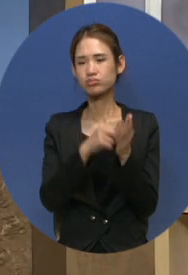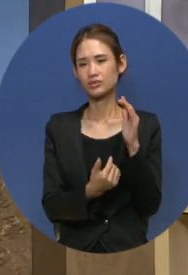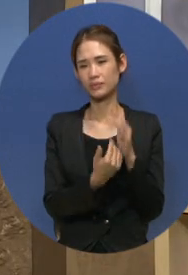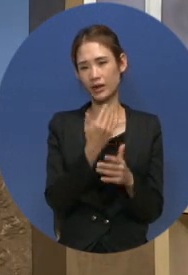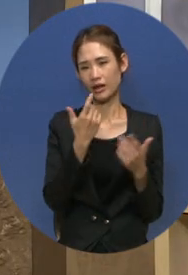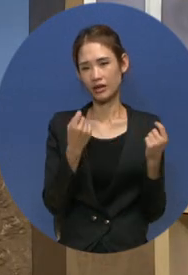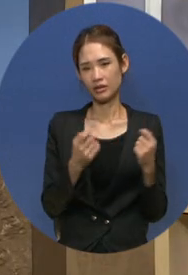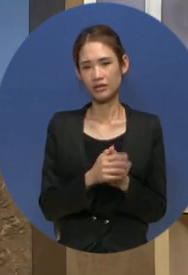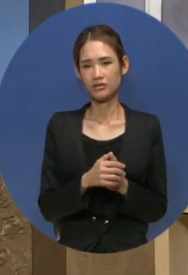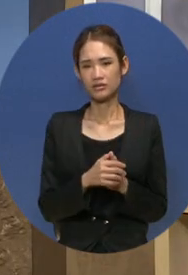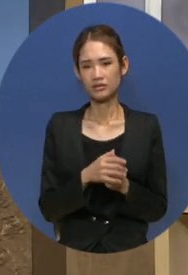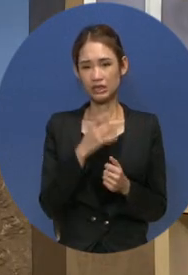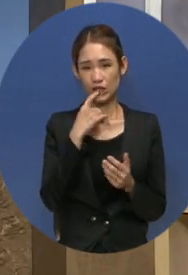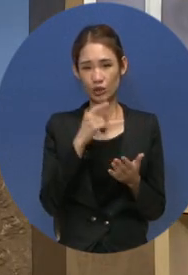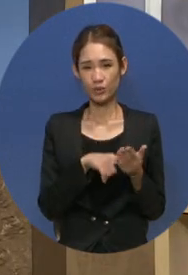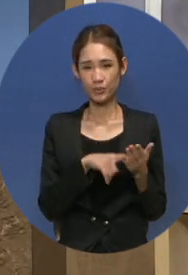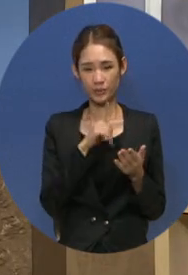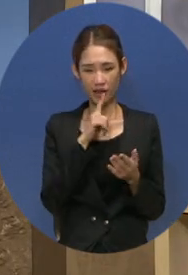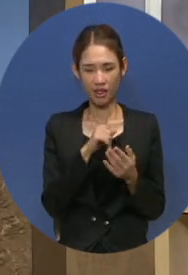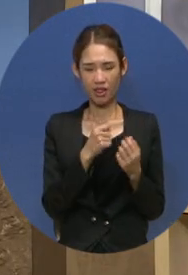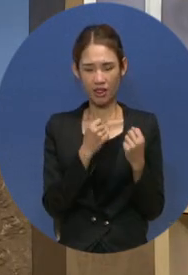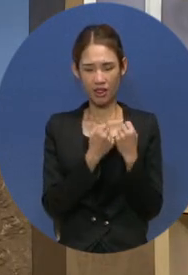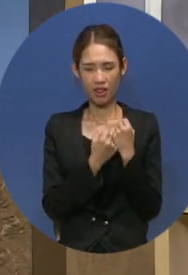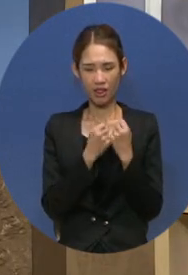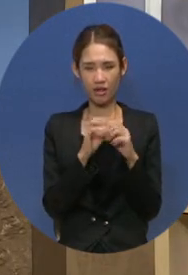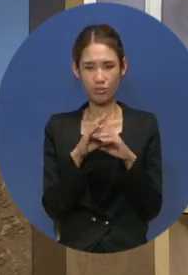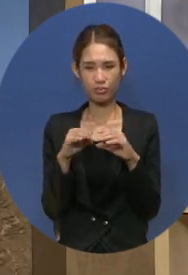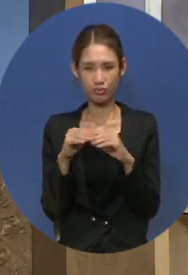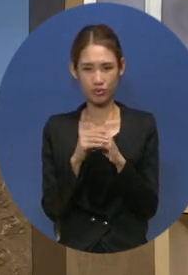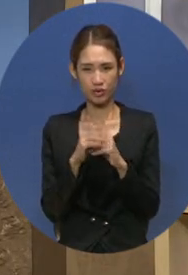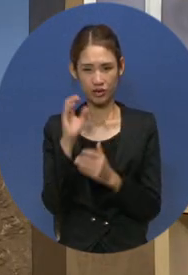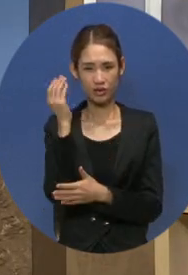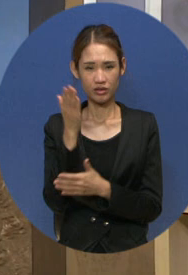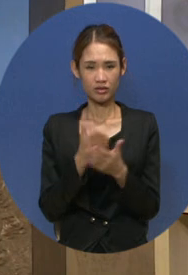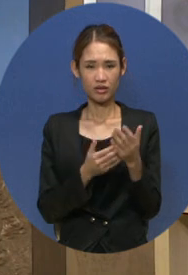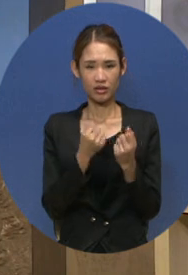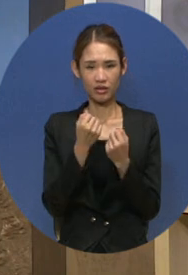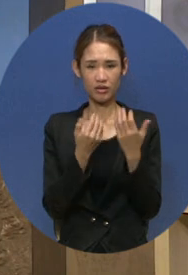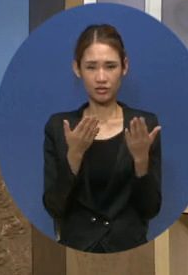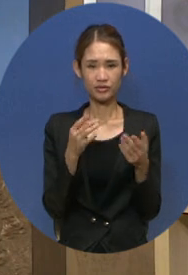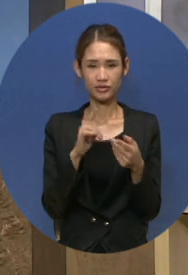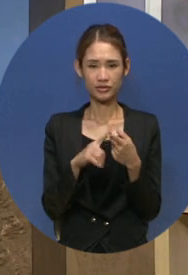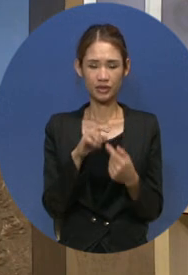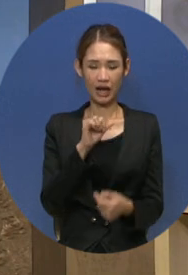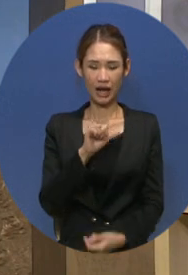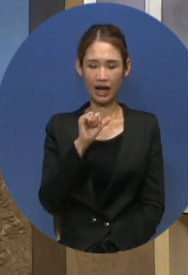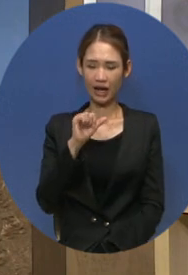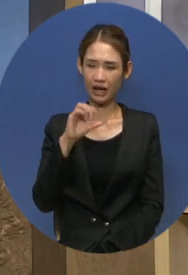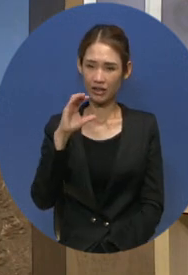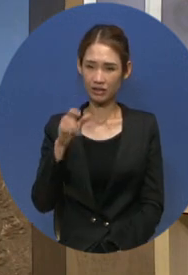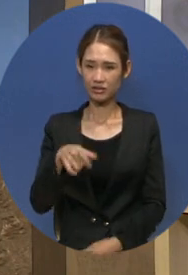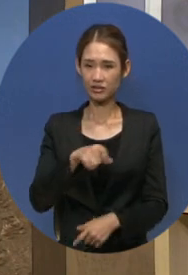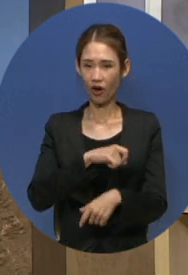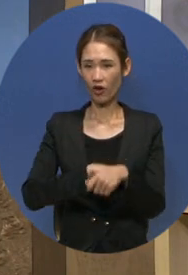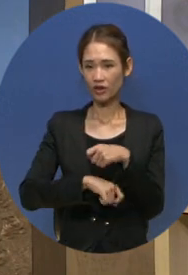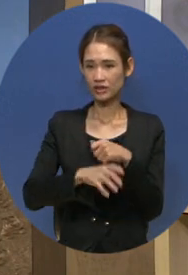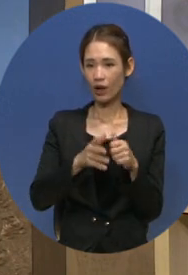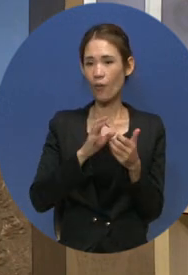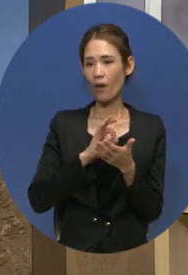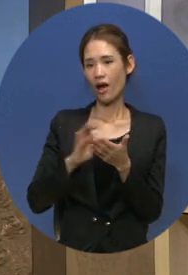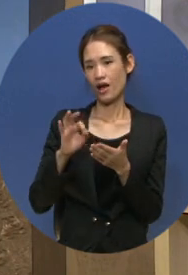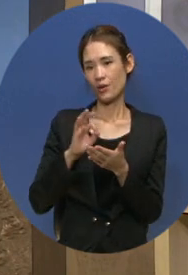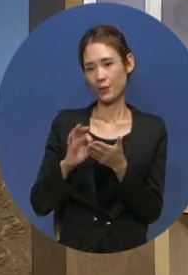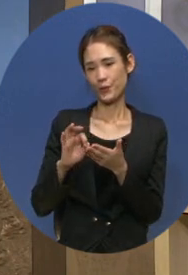같은데, 이렇게 또 쉬운 말로 풀어서 기사를 번역하거나 앞서서 말씀해주신 그런 AAC를 적극적으로